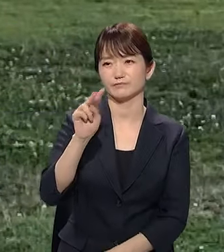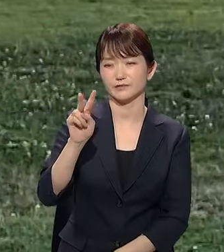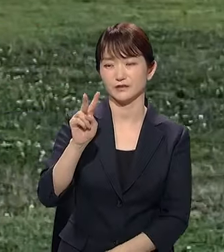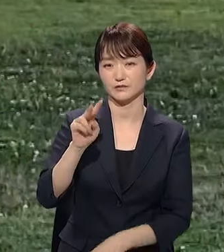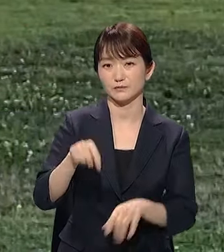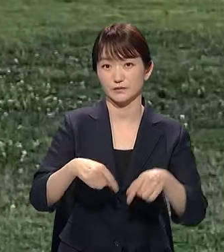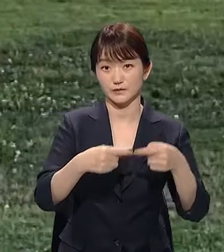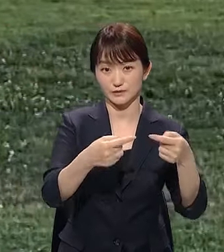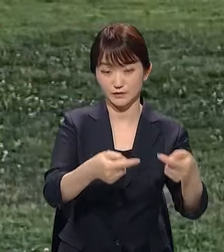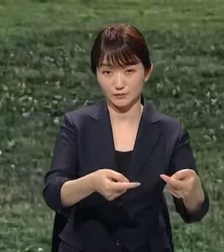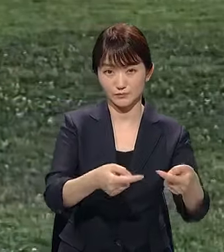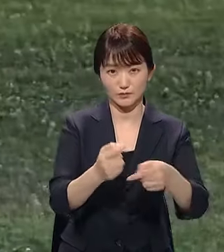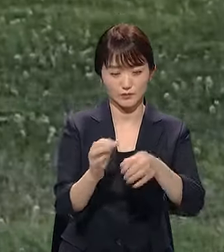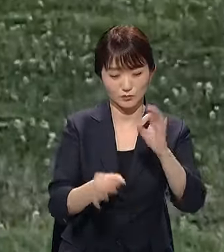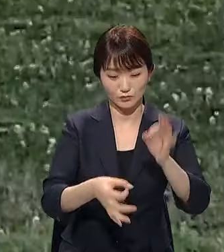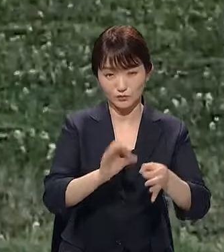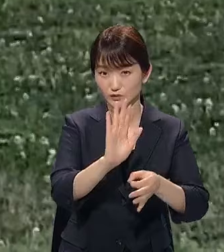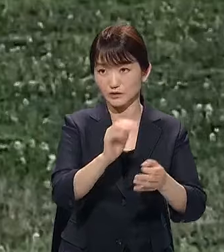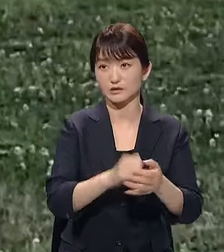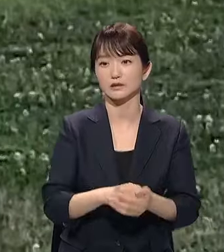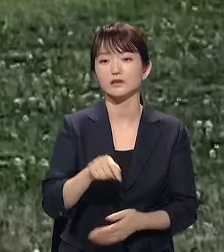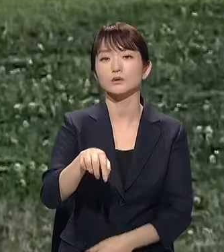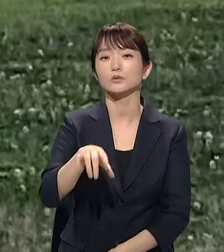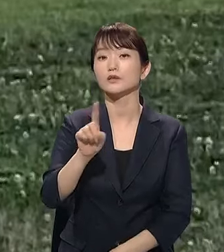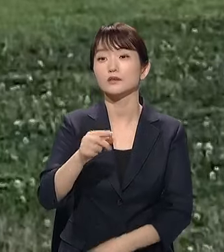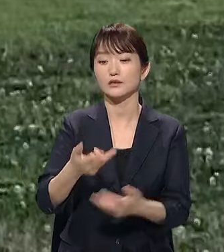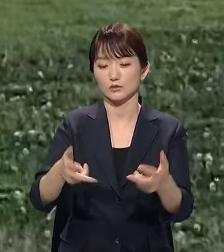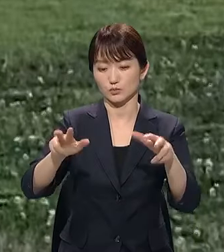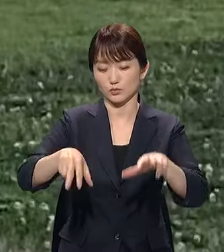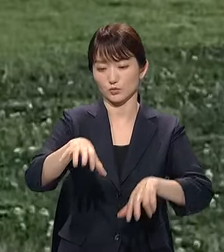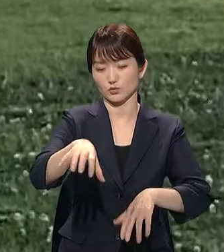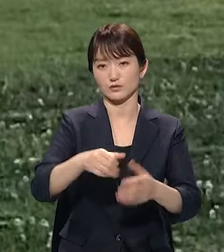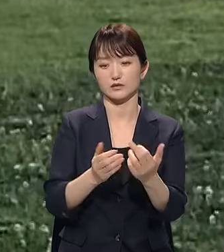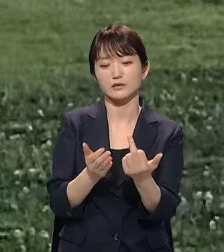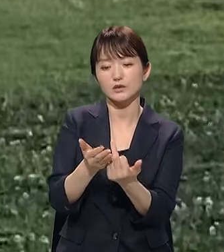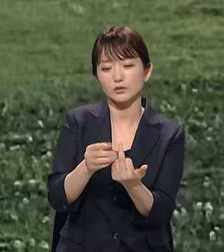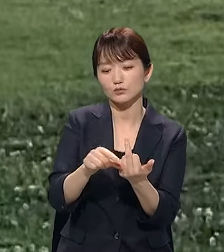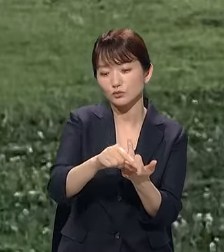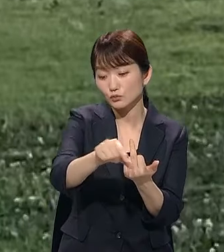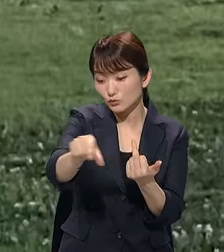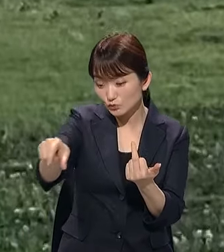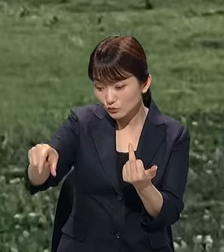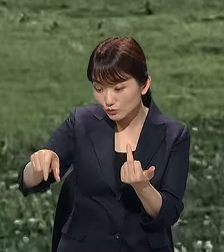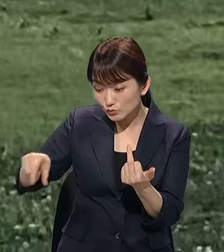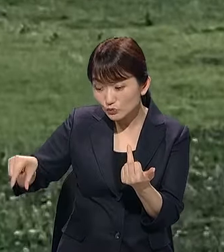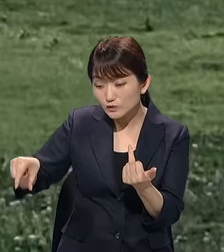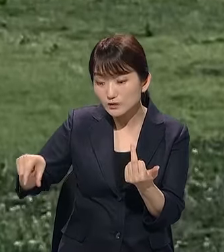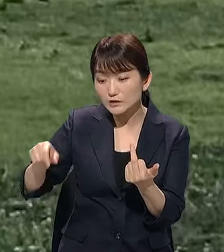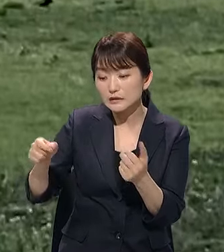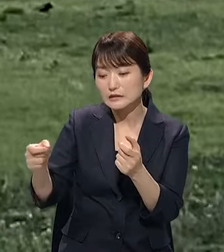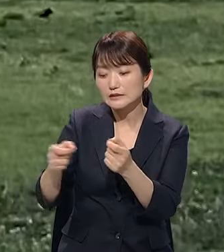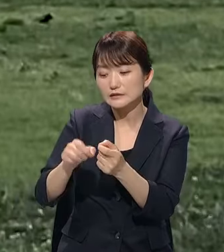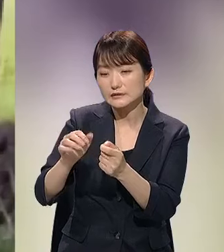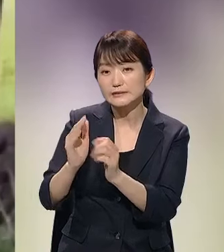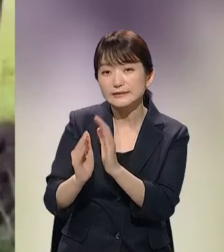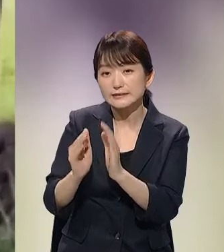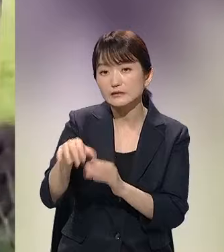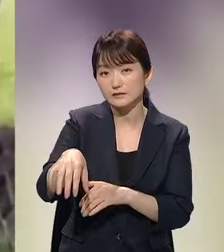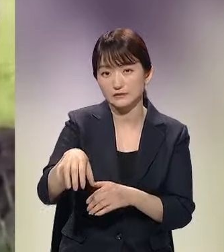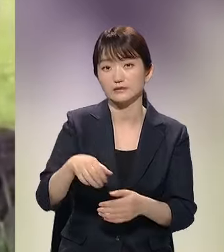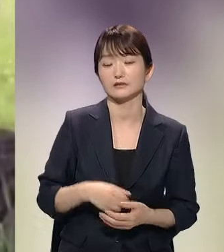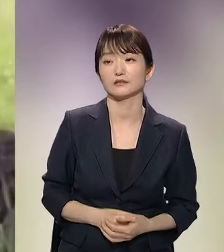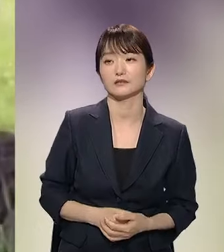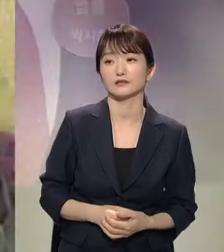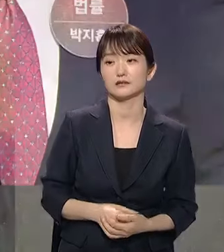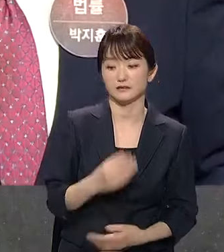또 저기 어디냐면 일반 공원이 제주도의 송악산 둘레길 근처 잔디밭 둘레길 잔디밭을